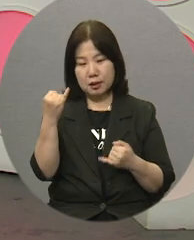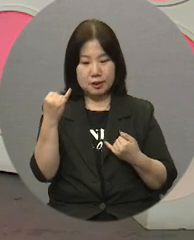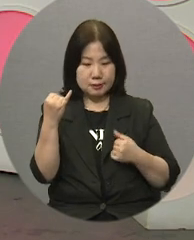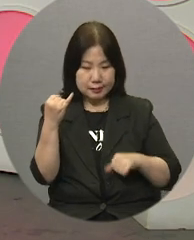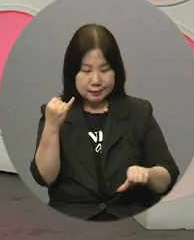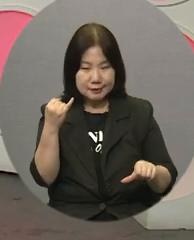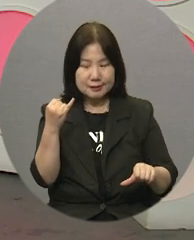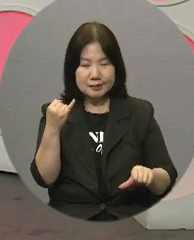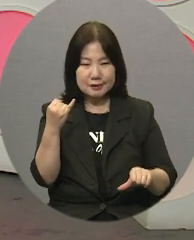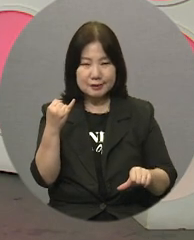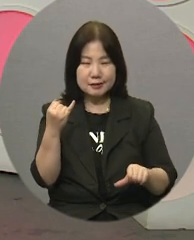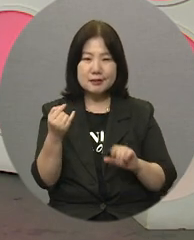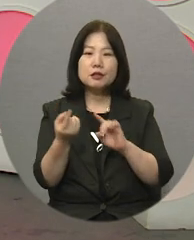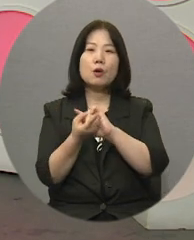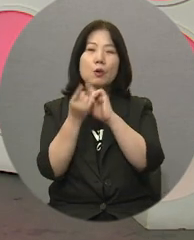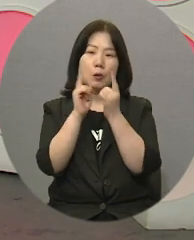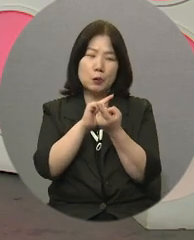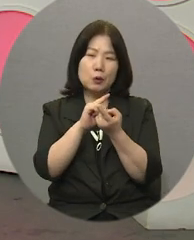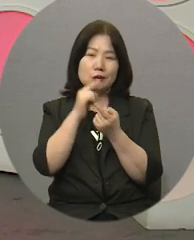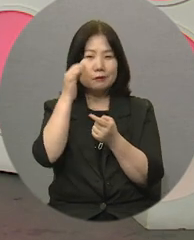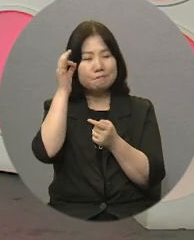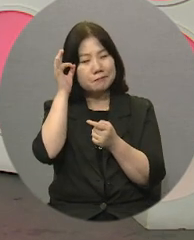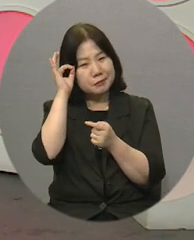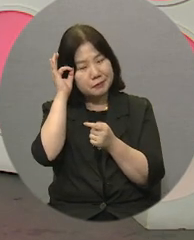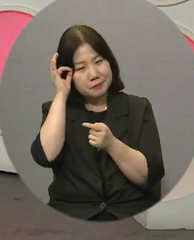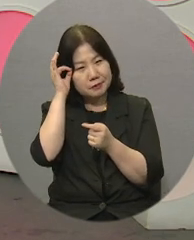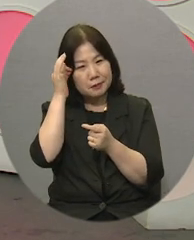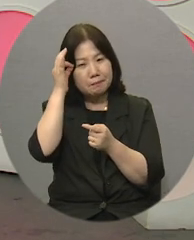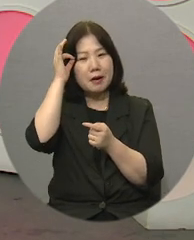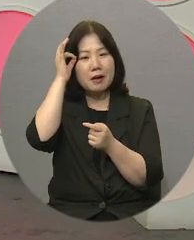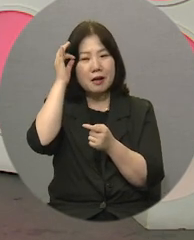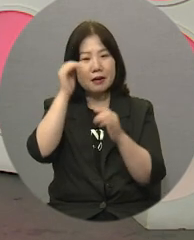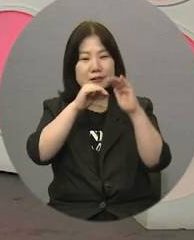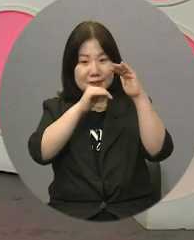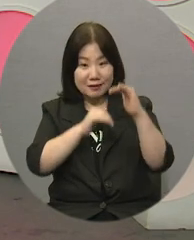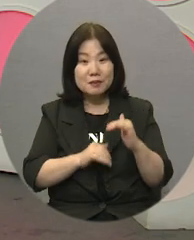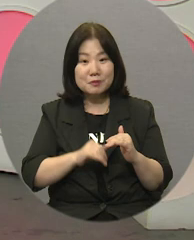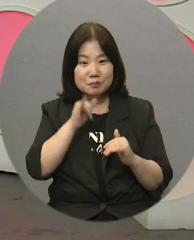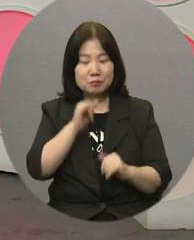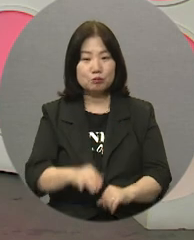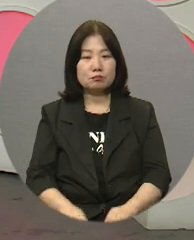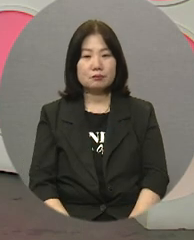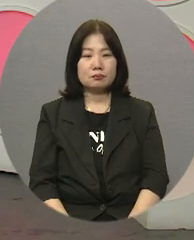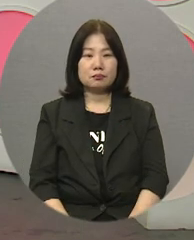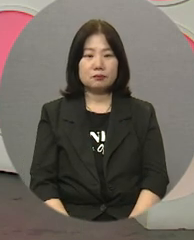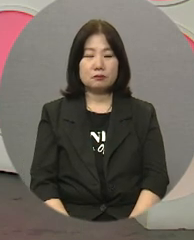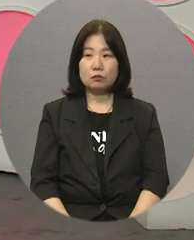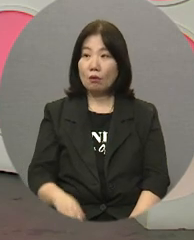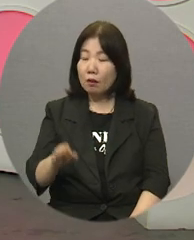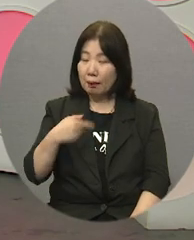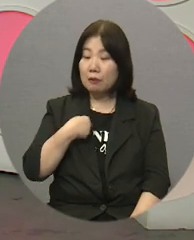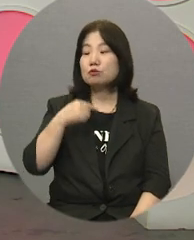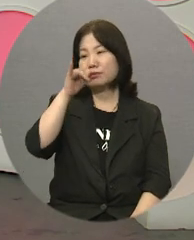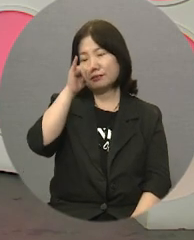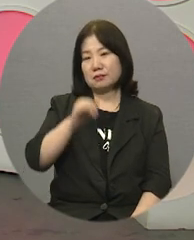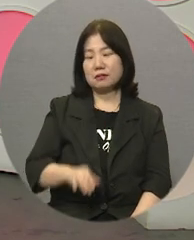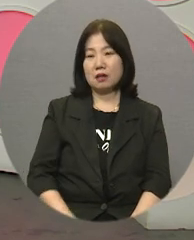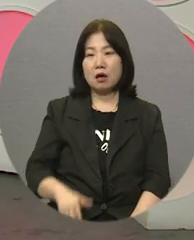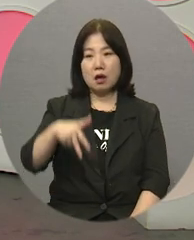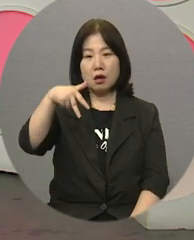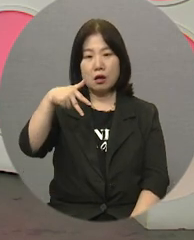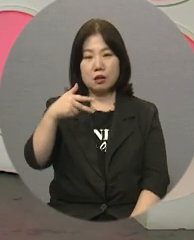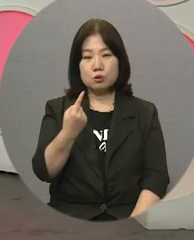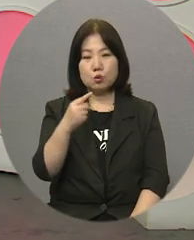한번 또 이런 생각을 해볼 수 있는 있죠. 그런 저는, 어떤 내용 같아요. 저는 있어요. 조롱박이라고 아세요? 조롱박.